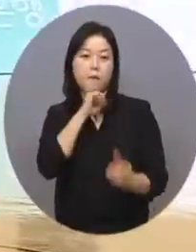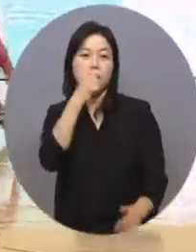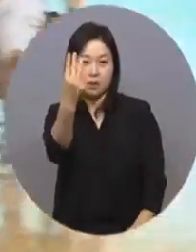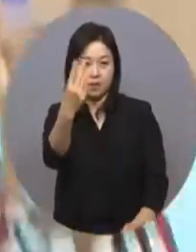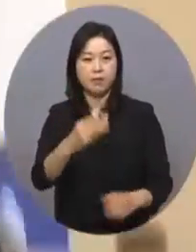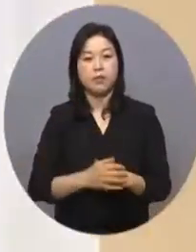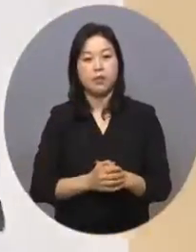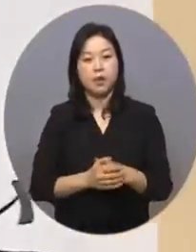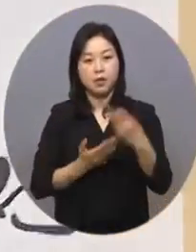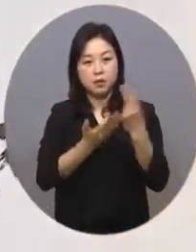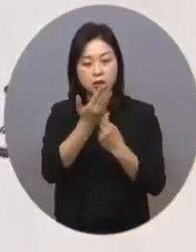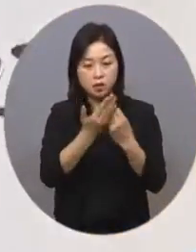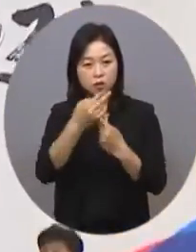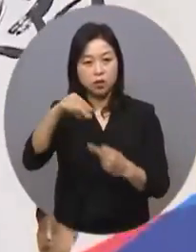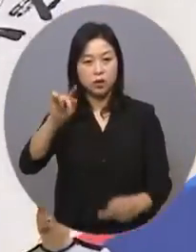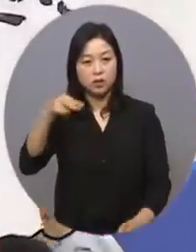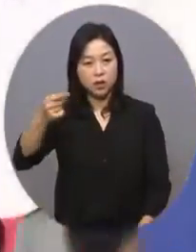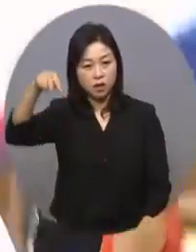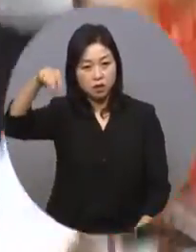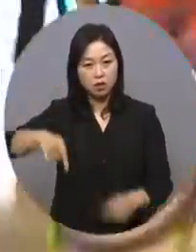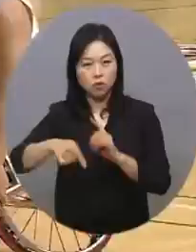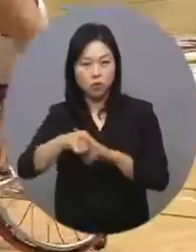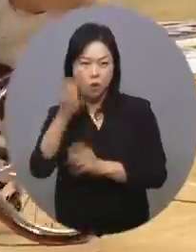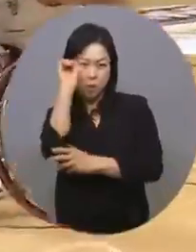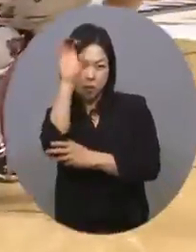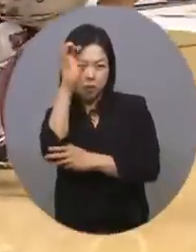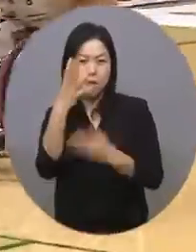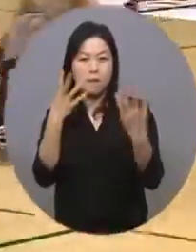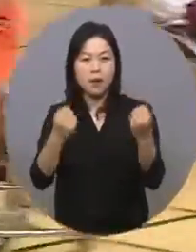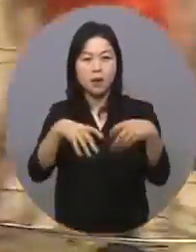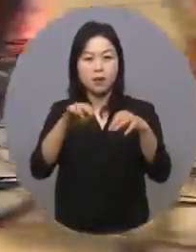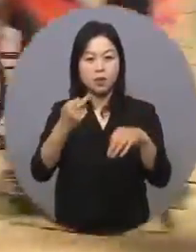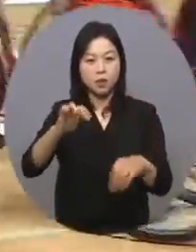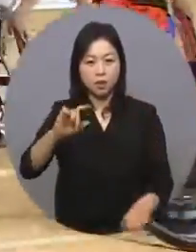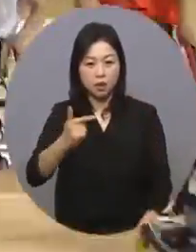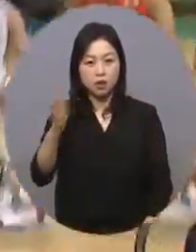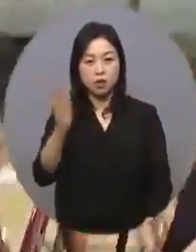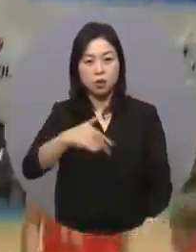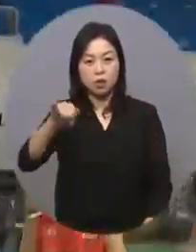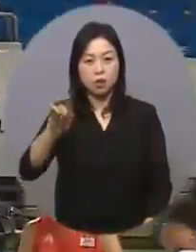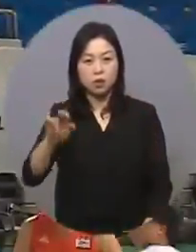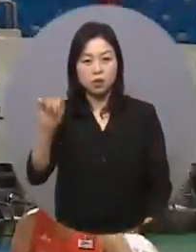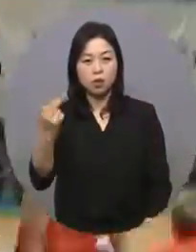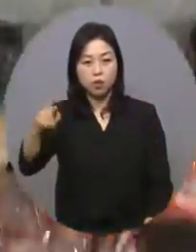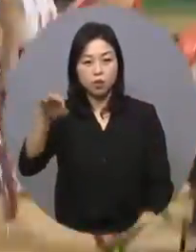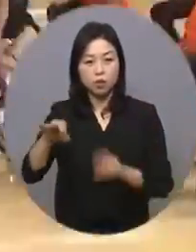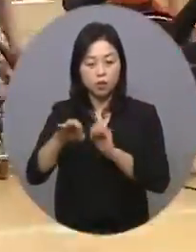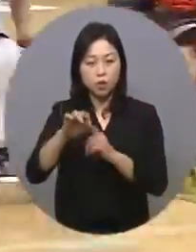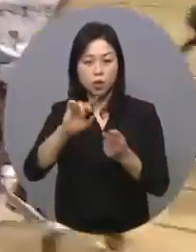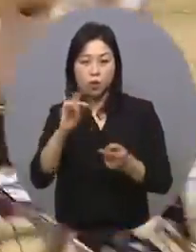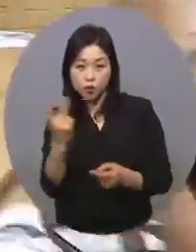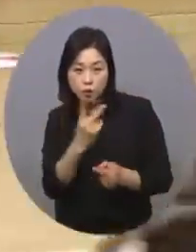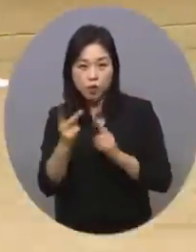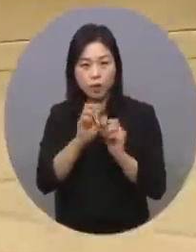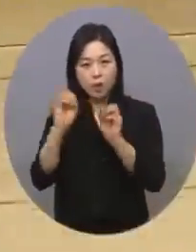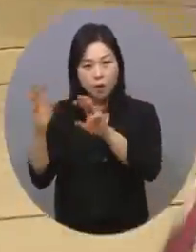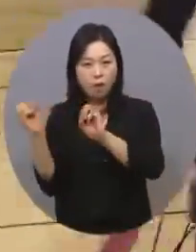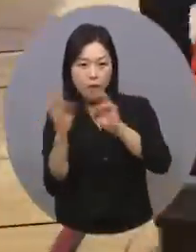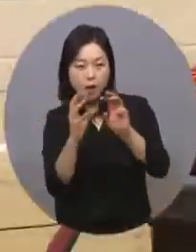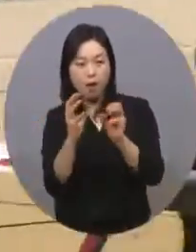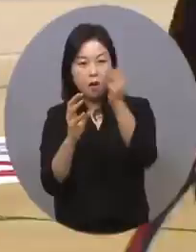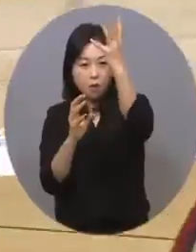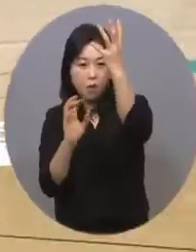제주 3다수의 반격도 만만치 않았습니다. 김동현 선수와 김호용 선수의 트윈타워를 앞세워 골밑을 장악하는